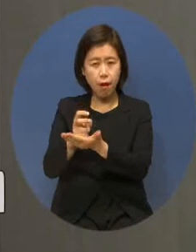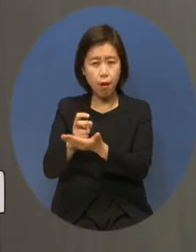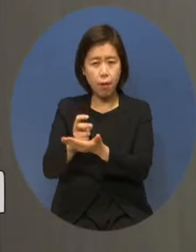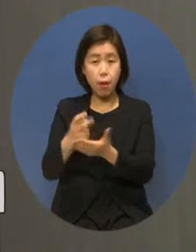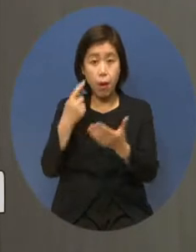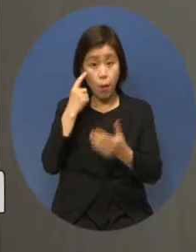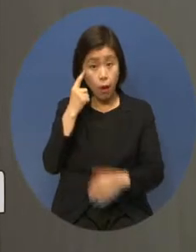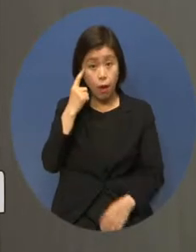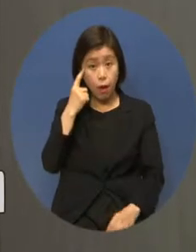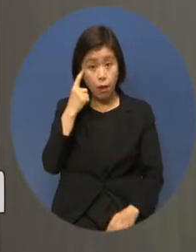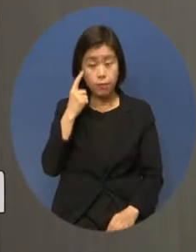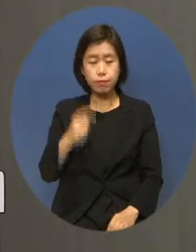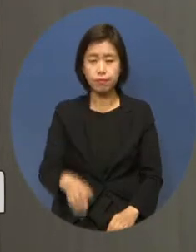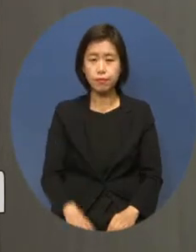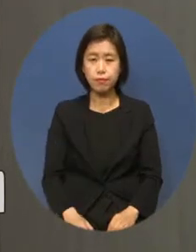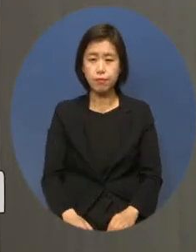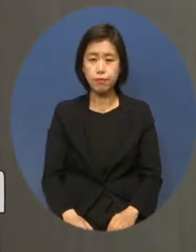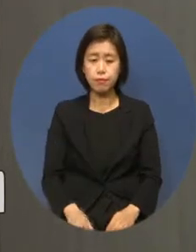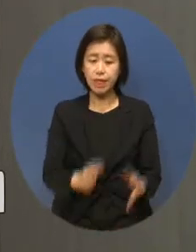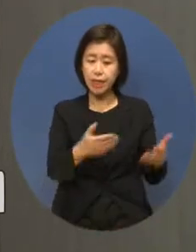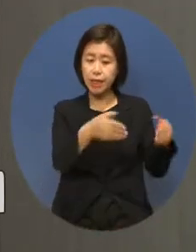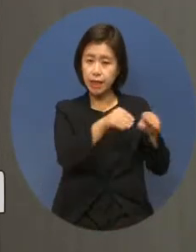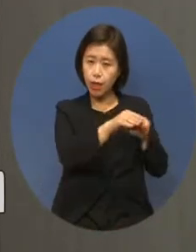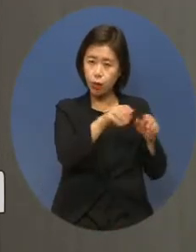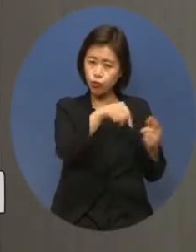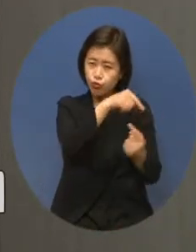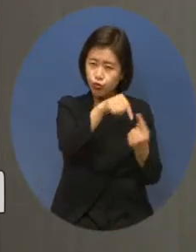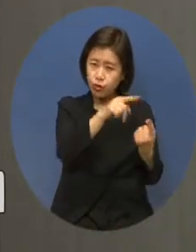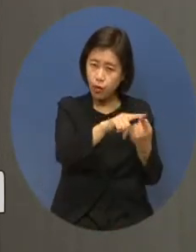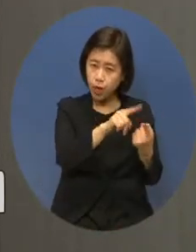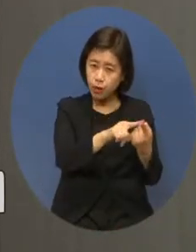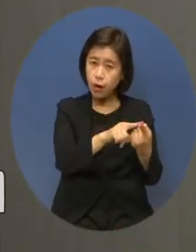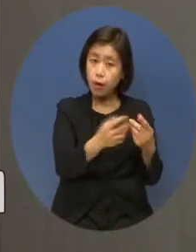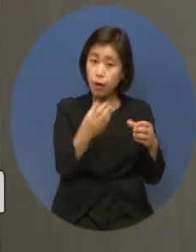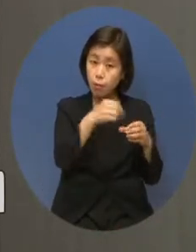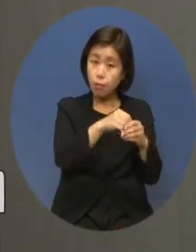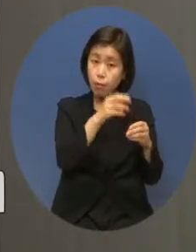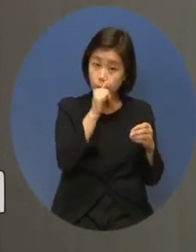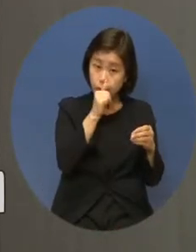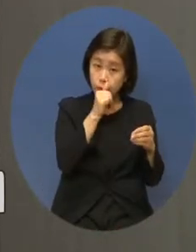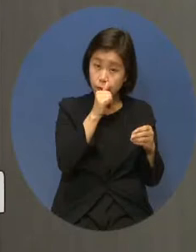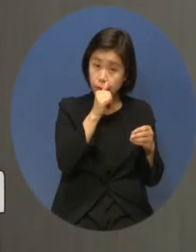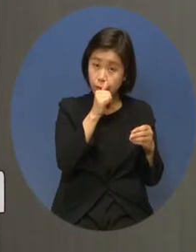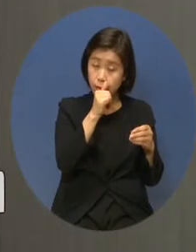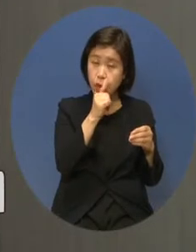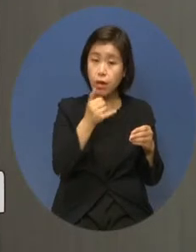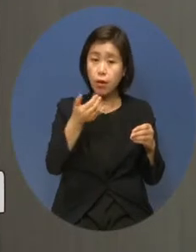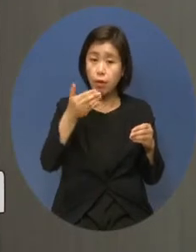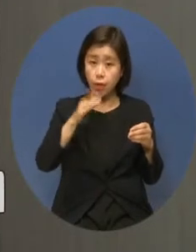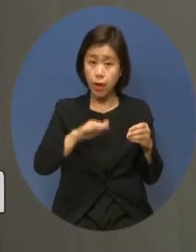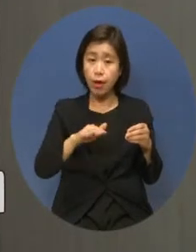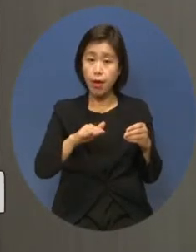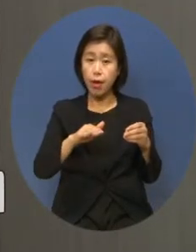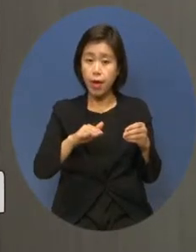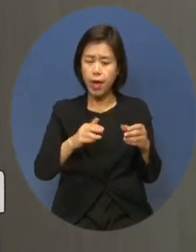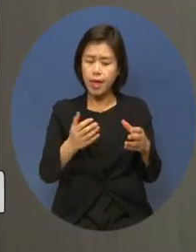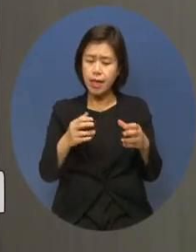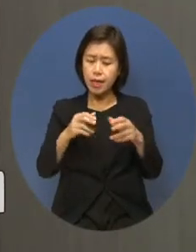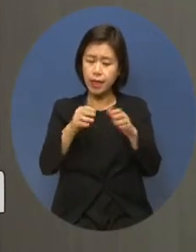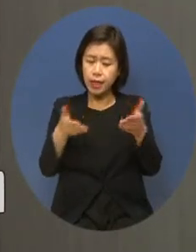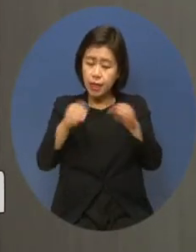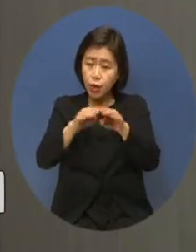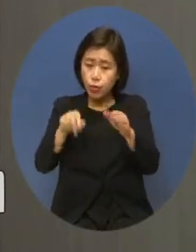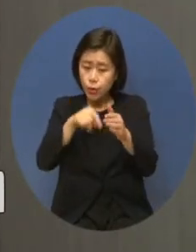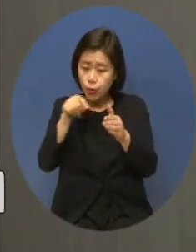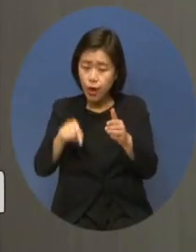이제 한쪽에서는 이제 시설의 운영에 대한 내용을 담고 있는데 같은 법의 다른 데에서는 이제 시설에서 일어나는 인권 침해에 대한